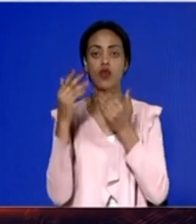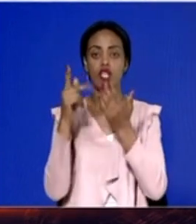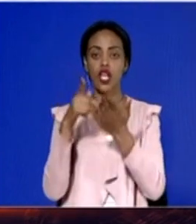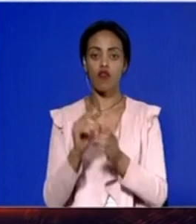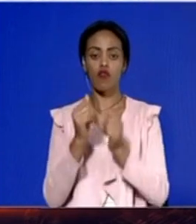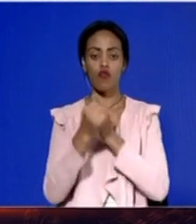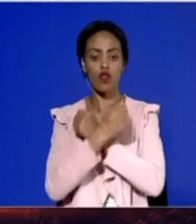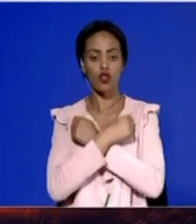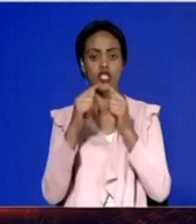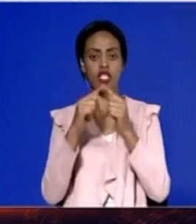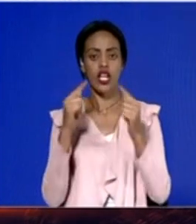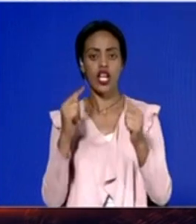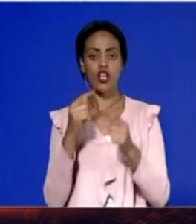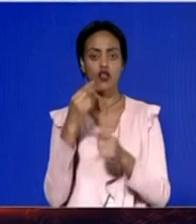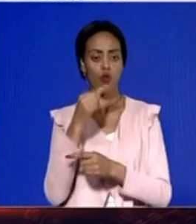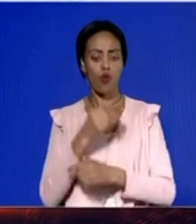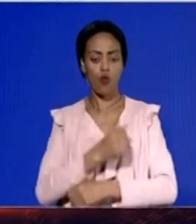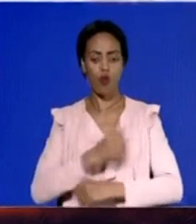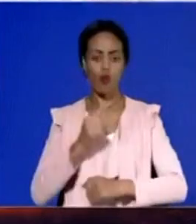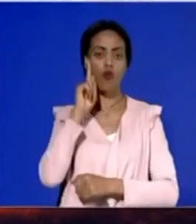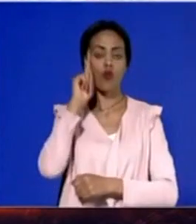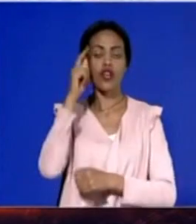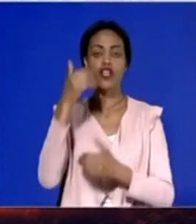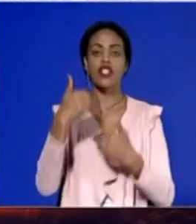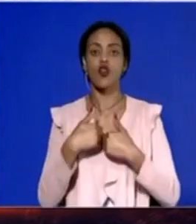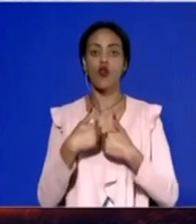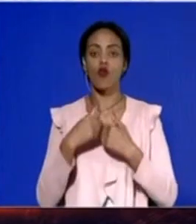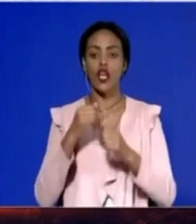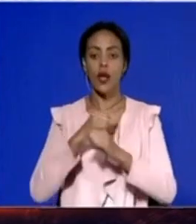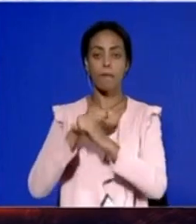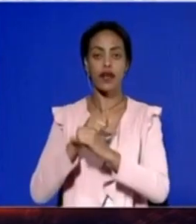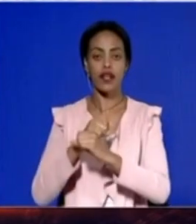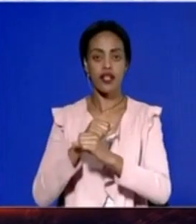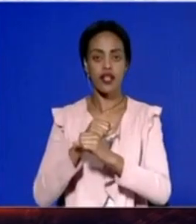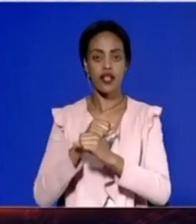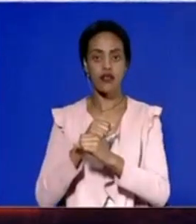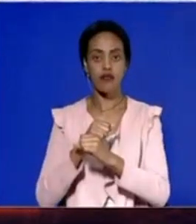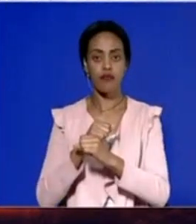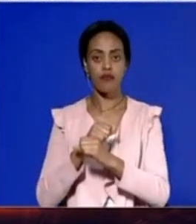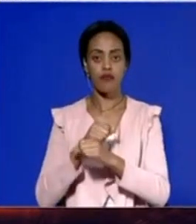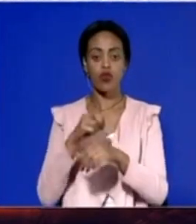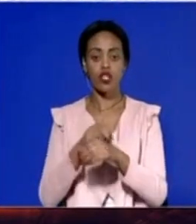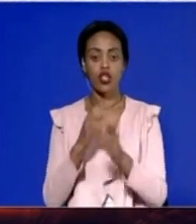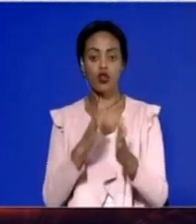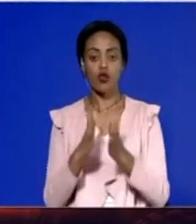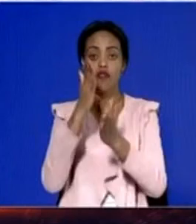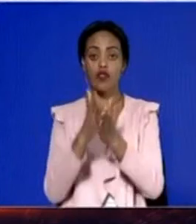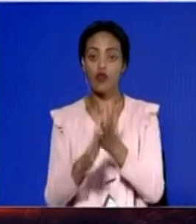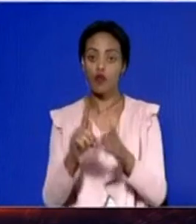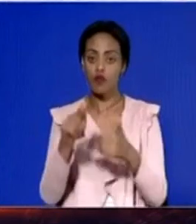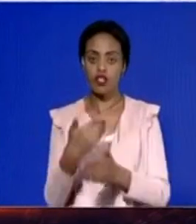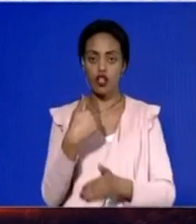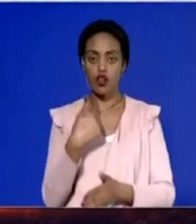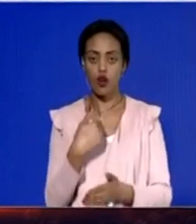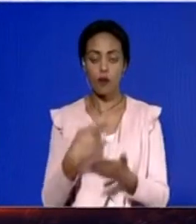ጸለእትናን ዝርእይዎ ሕራነን ወነን ዘለዎ ናይ መኸተ ወትረ ድልነትኩም እናፈፀምኩም ስለ ዘለኹም